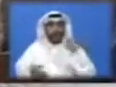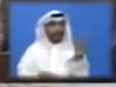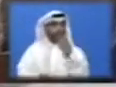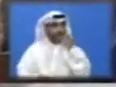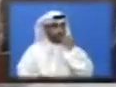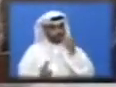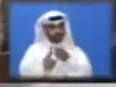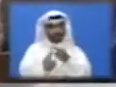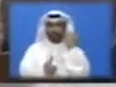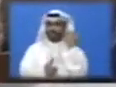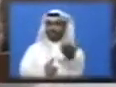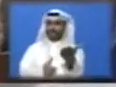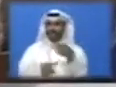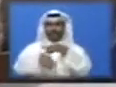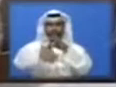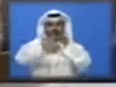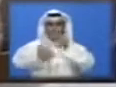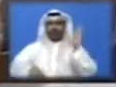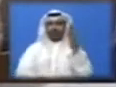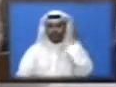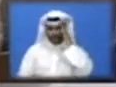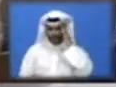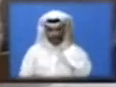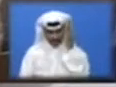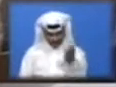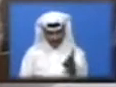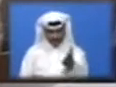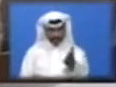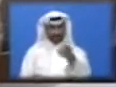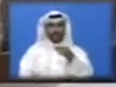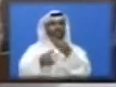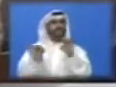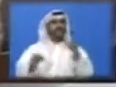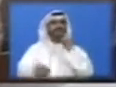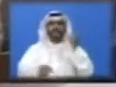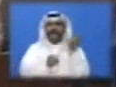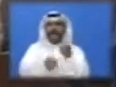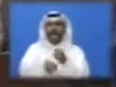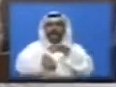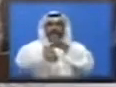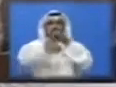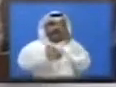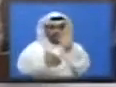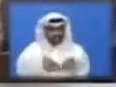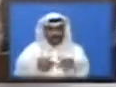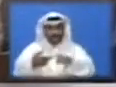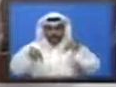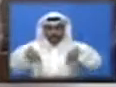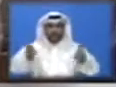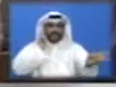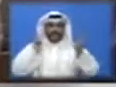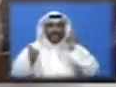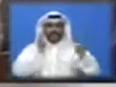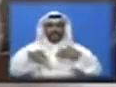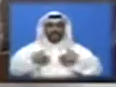ولها مبادرات إنسانية معروفة ولها بصماتها في مجال العمل الإنساني تحتفل